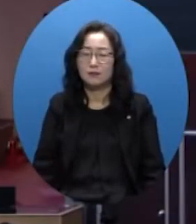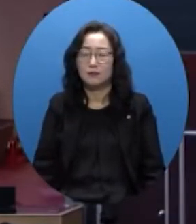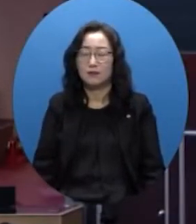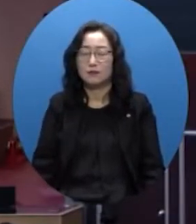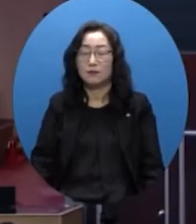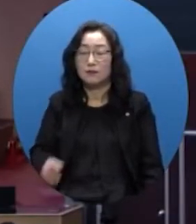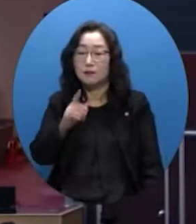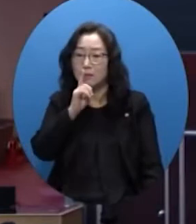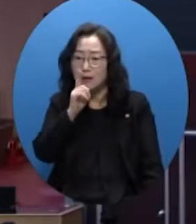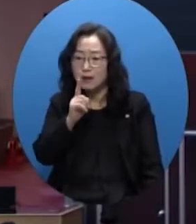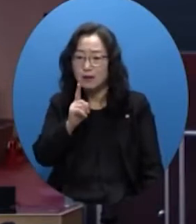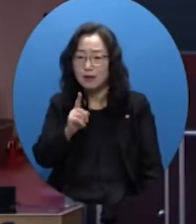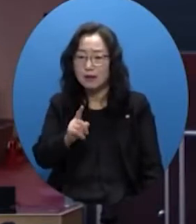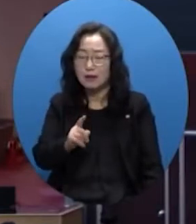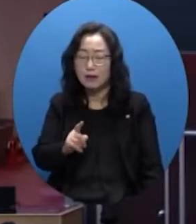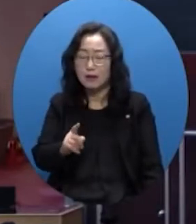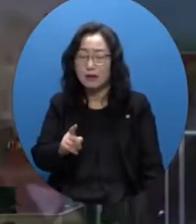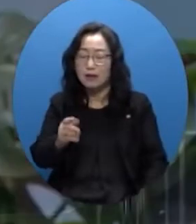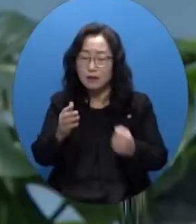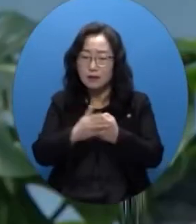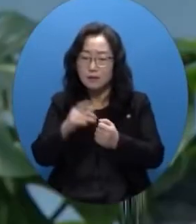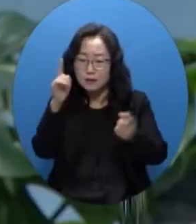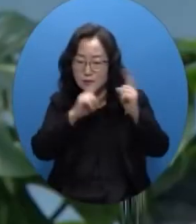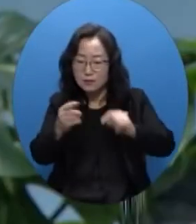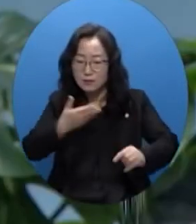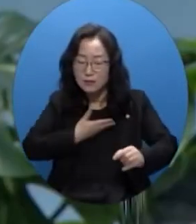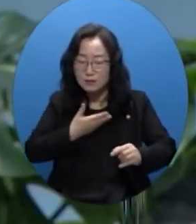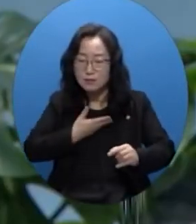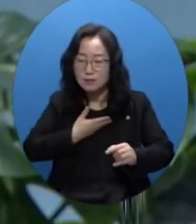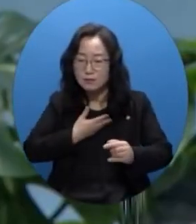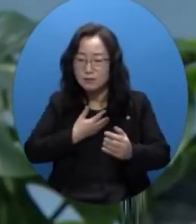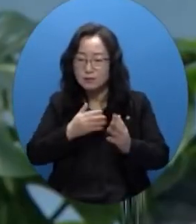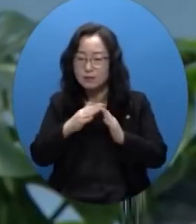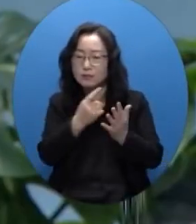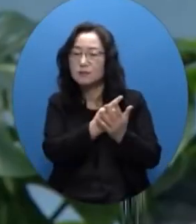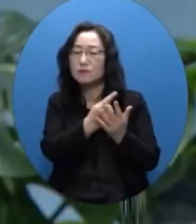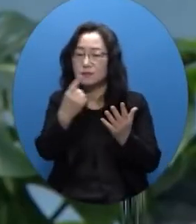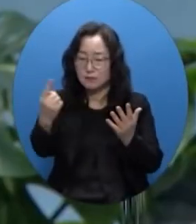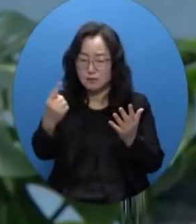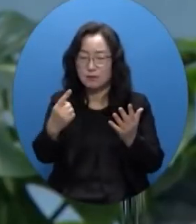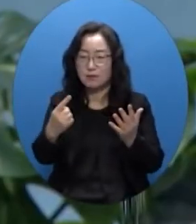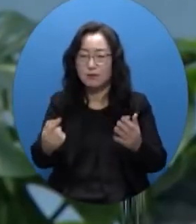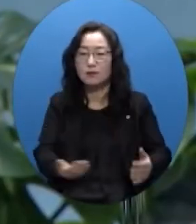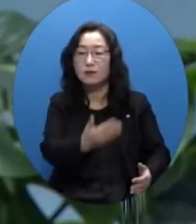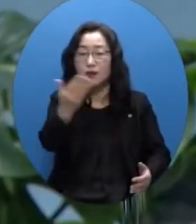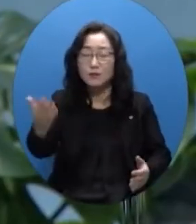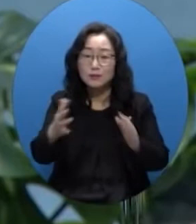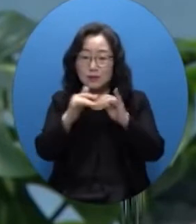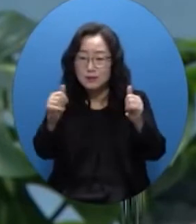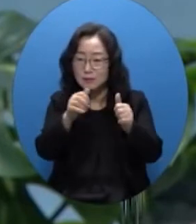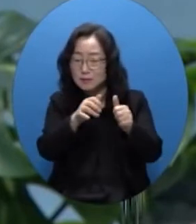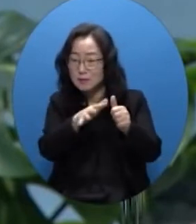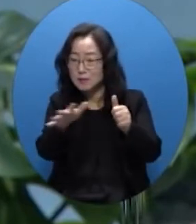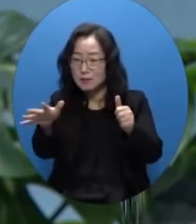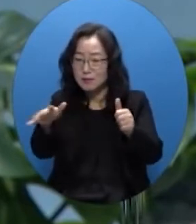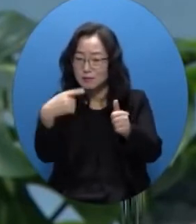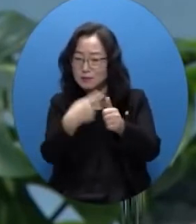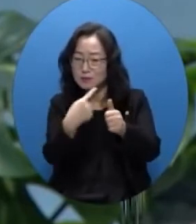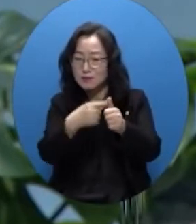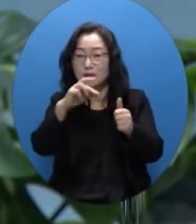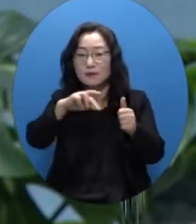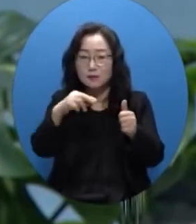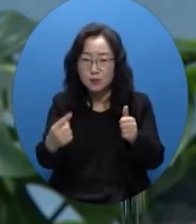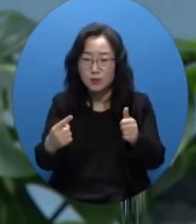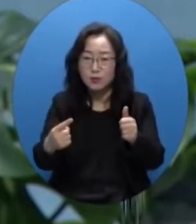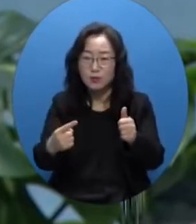바람 마디에 저 상처 받고 집을 나가는 것입니다 여러분 사람들의 이름을 다 떠나고 여러분 한다고 해도